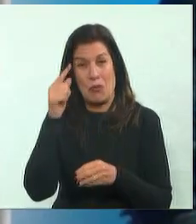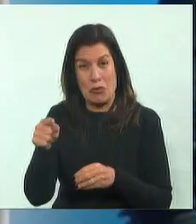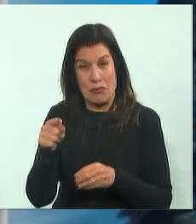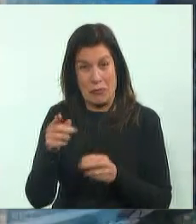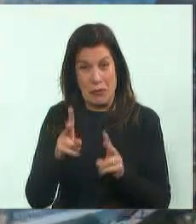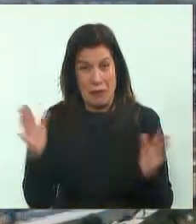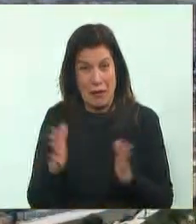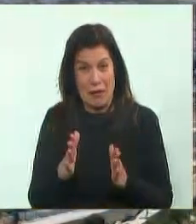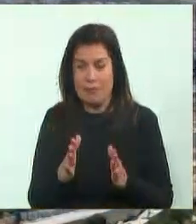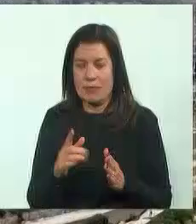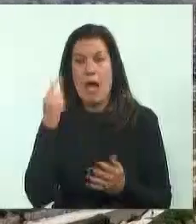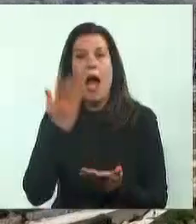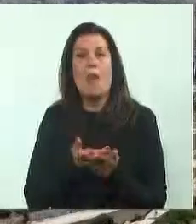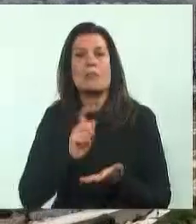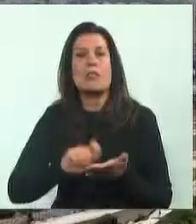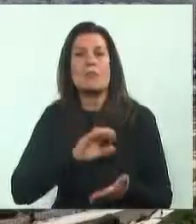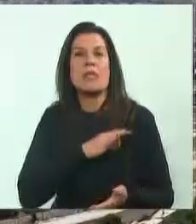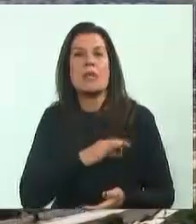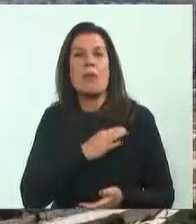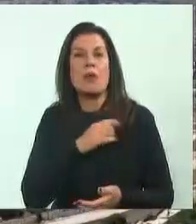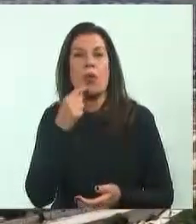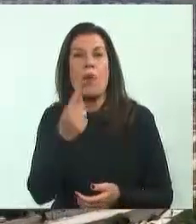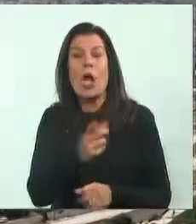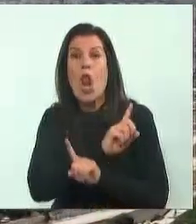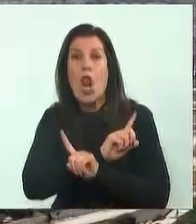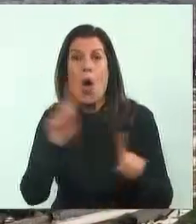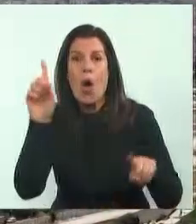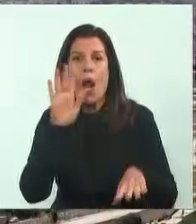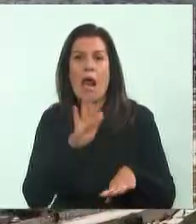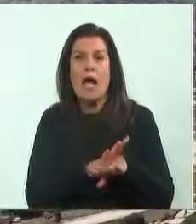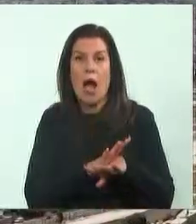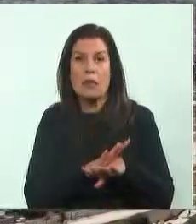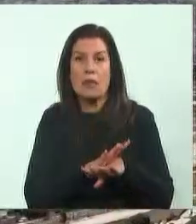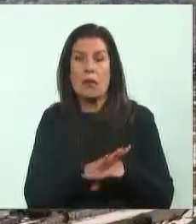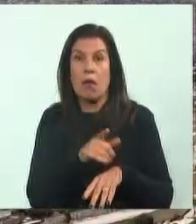משרד הבריאות היא חד משמעית. אל תגעו, זה עלול לעלות לכם בבריאות.